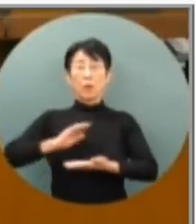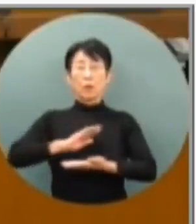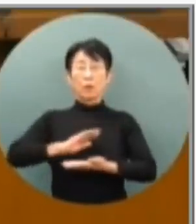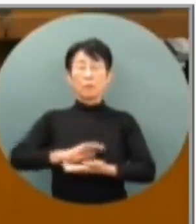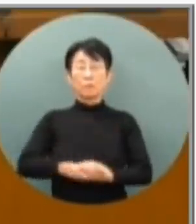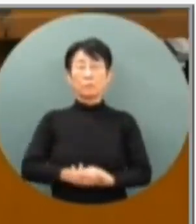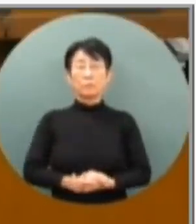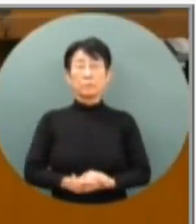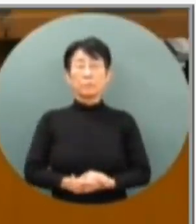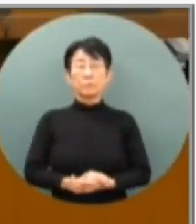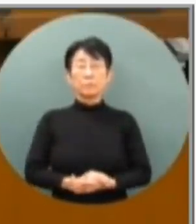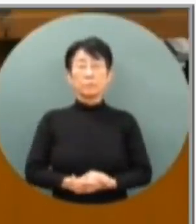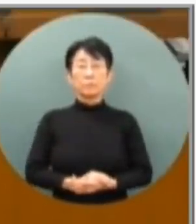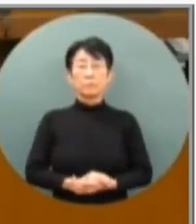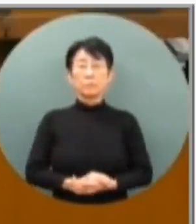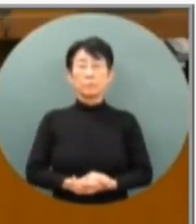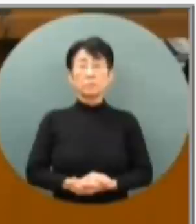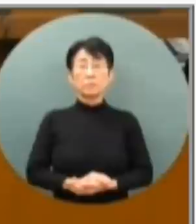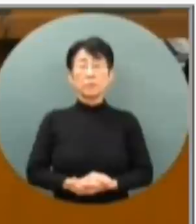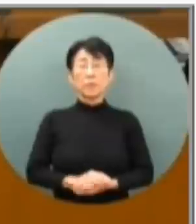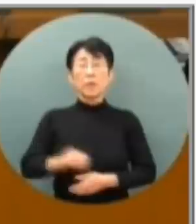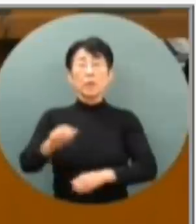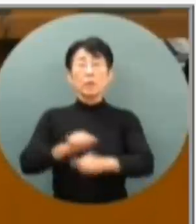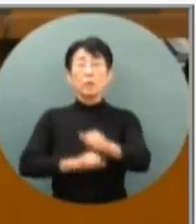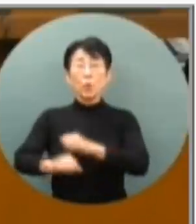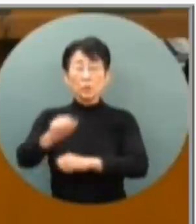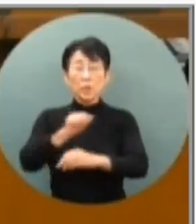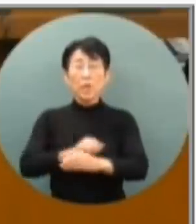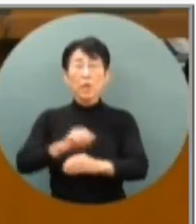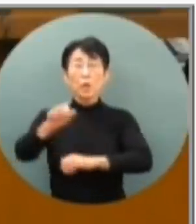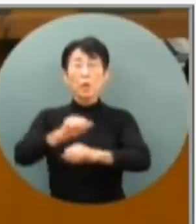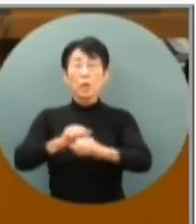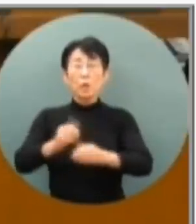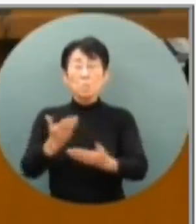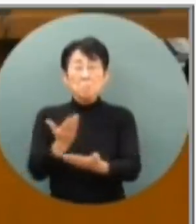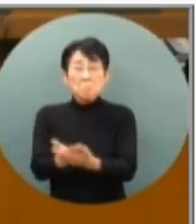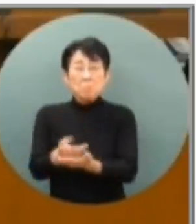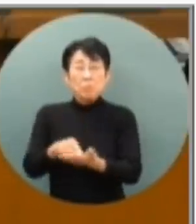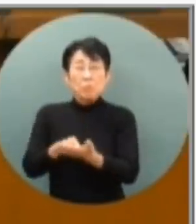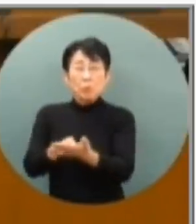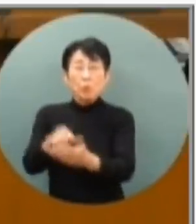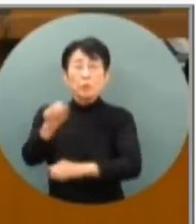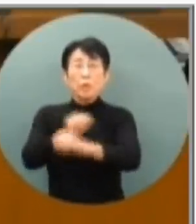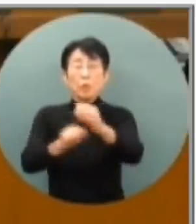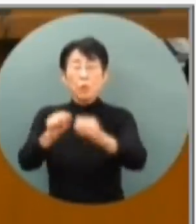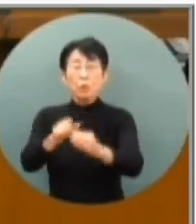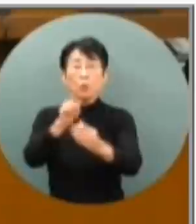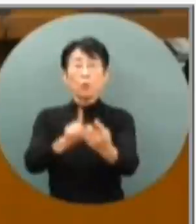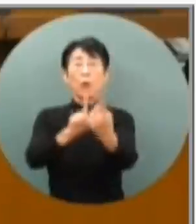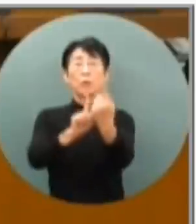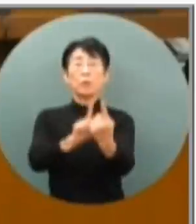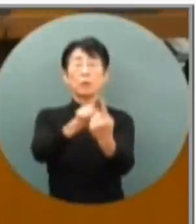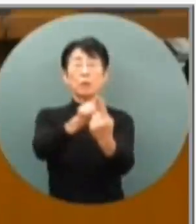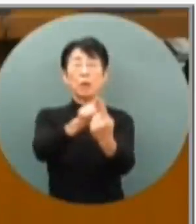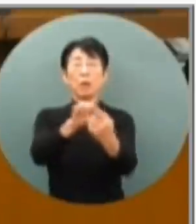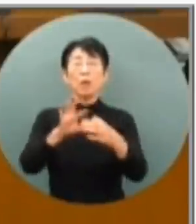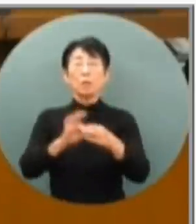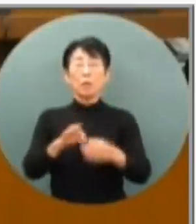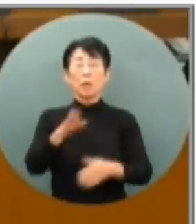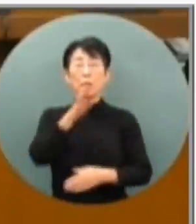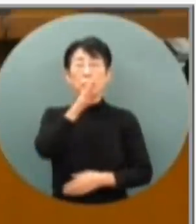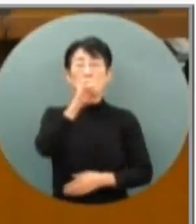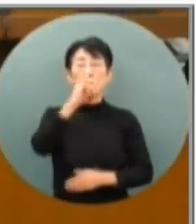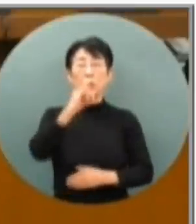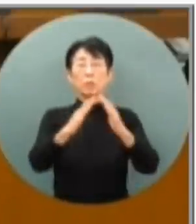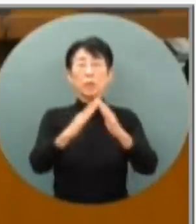はその要請行動の相手方でありますので、実行委員会の中に位置づけられなくて、でその